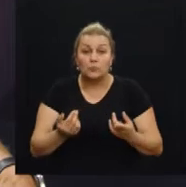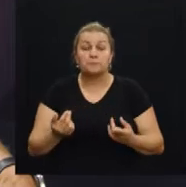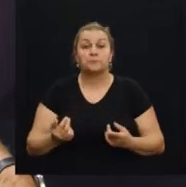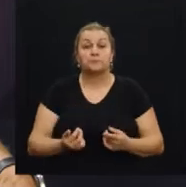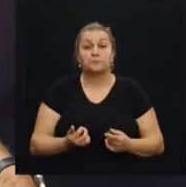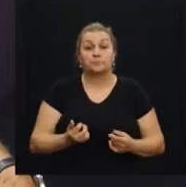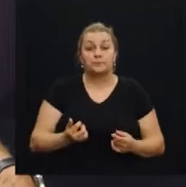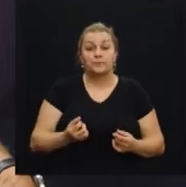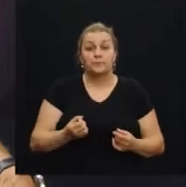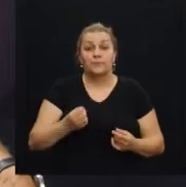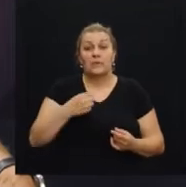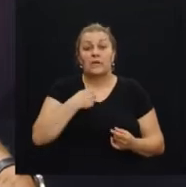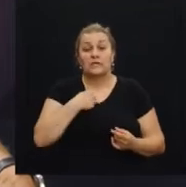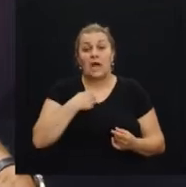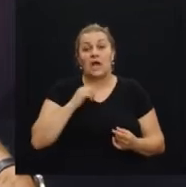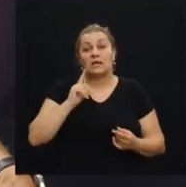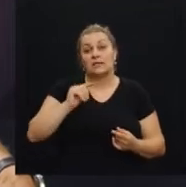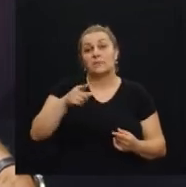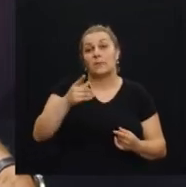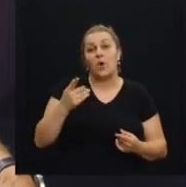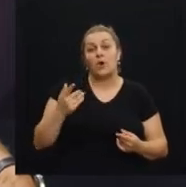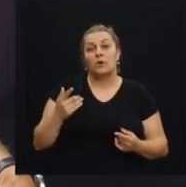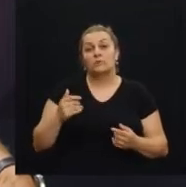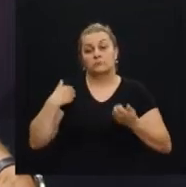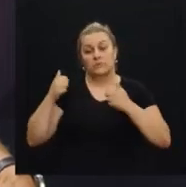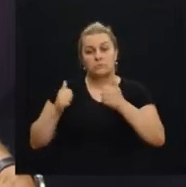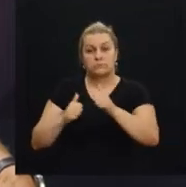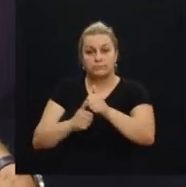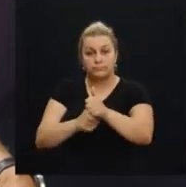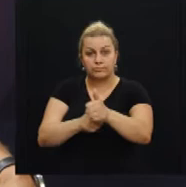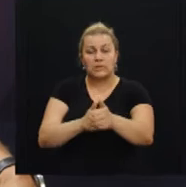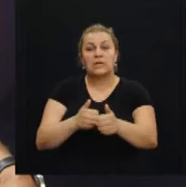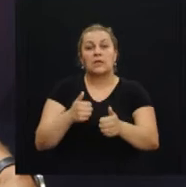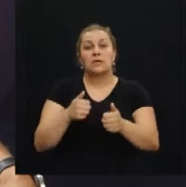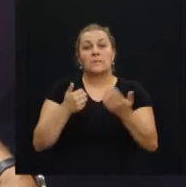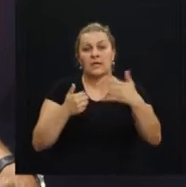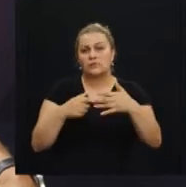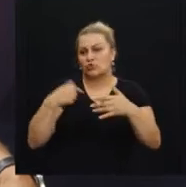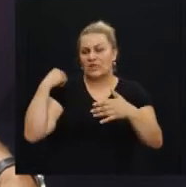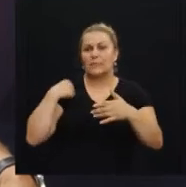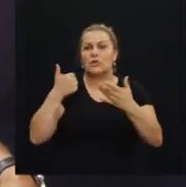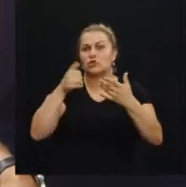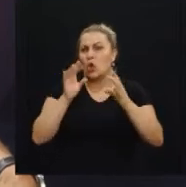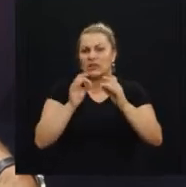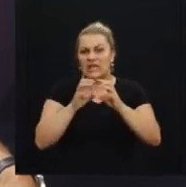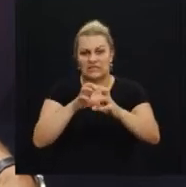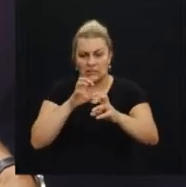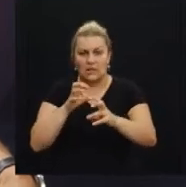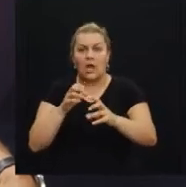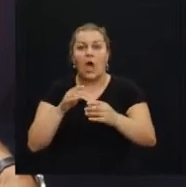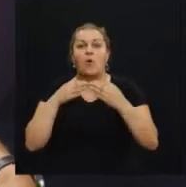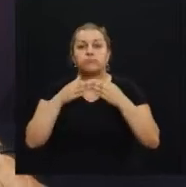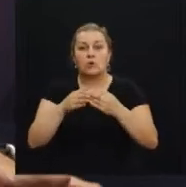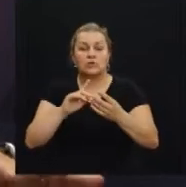sa tamom 5000, iza mene ide drugi 110-ka puni, a brod